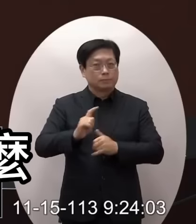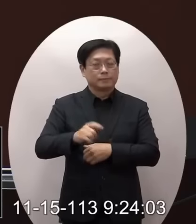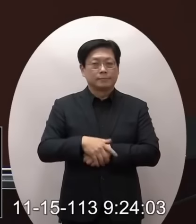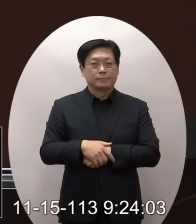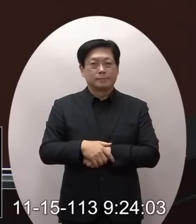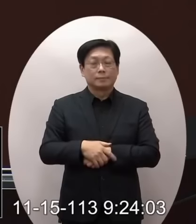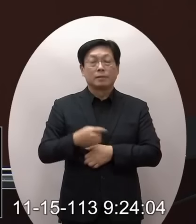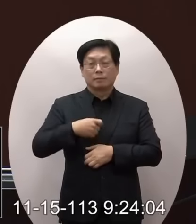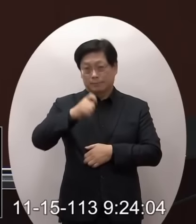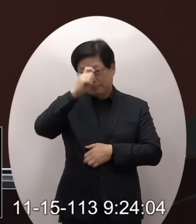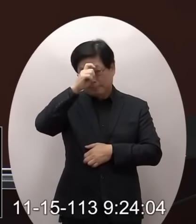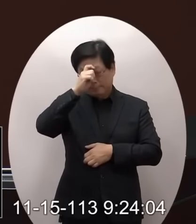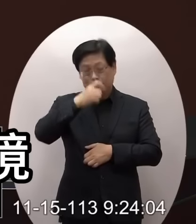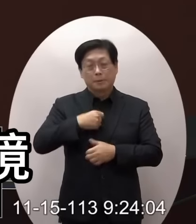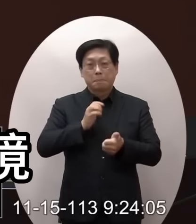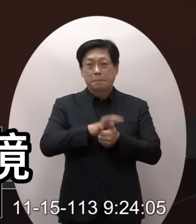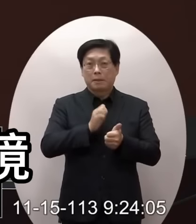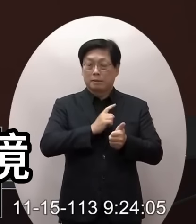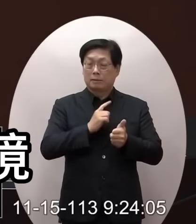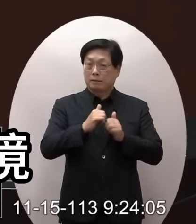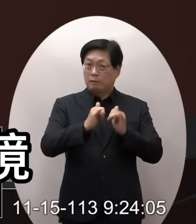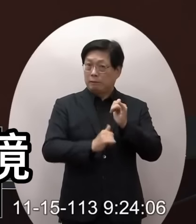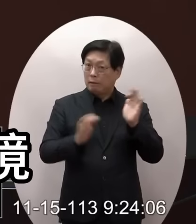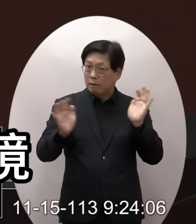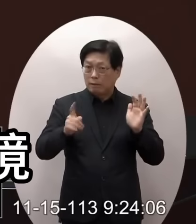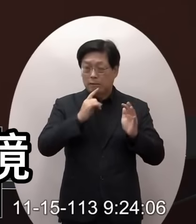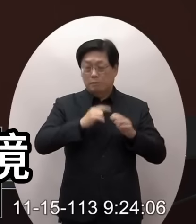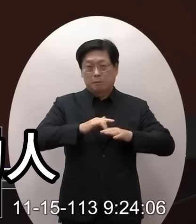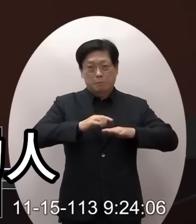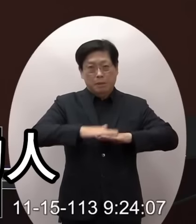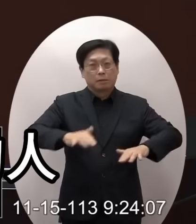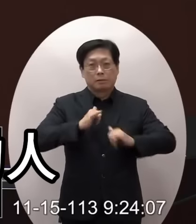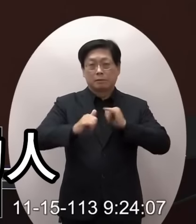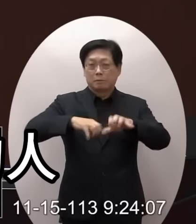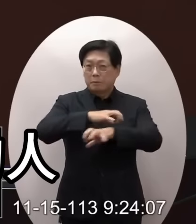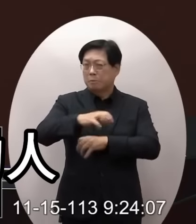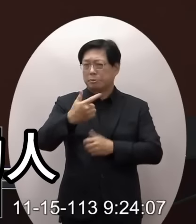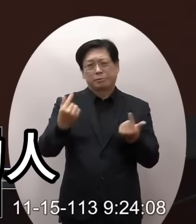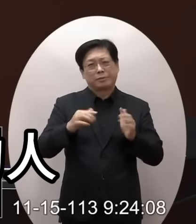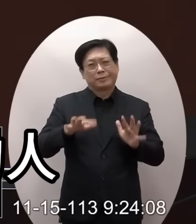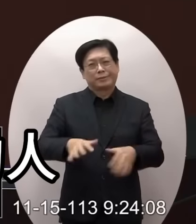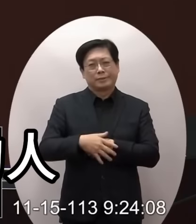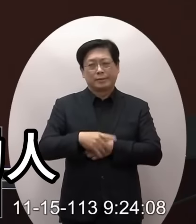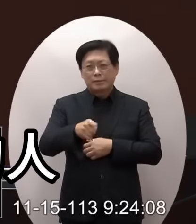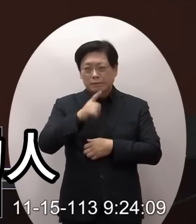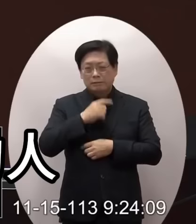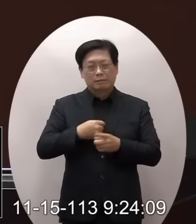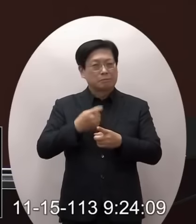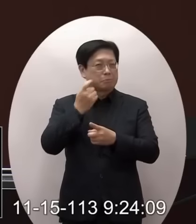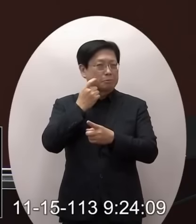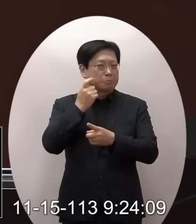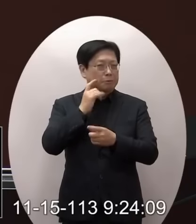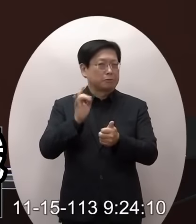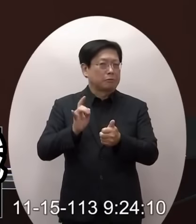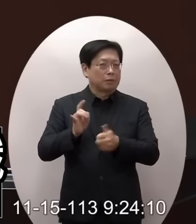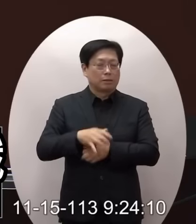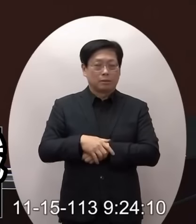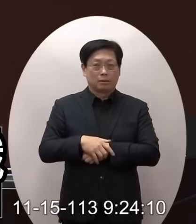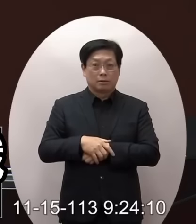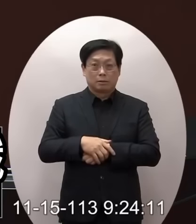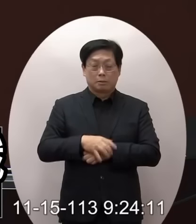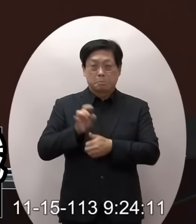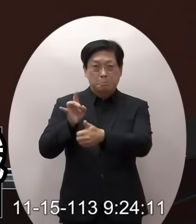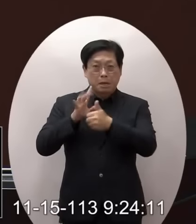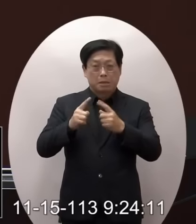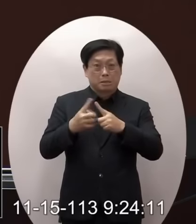么？我们希望为下一代留下一个安全的社会环境，而不是像现在一堆伪善的人拿着所谓